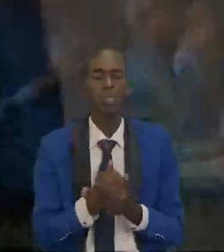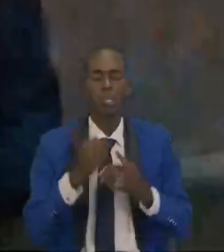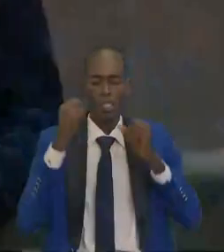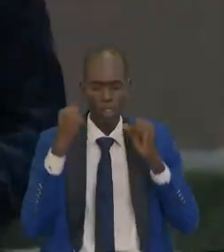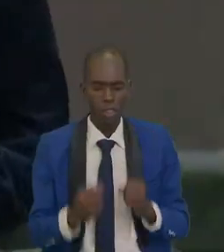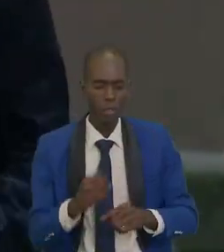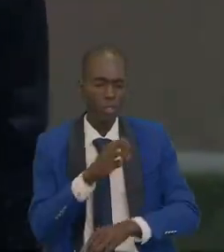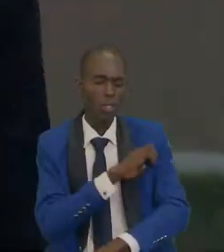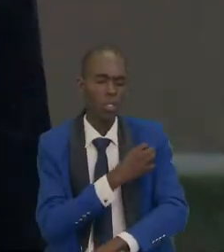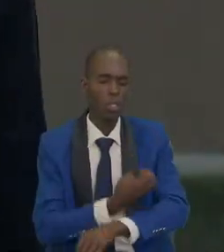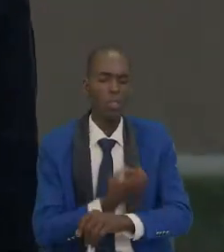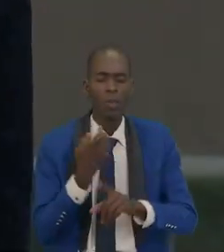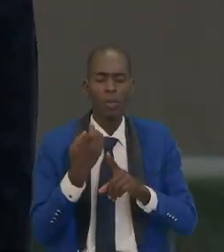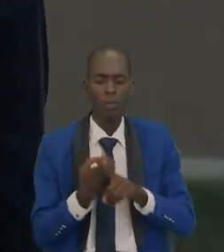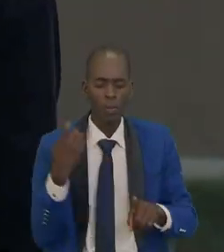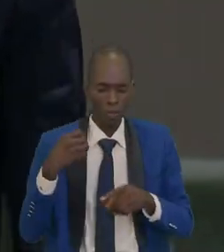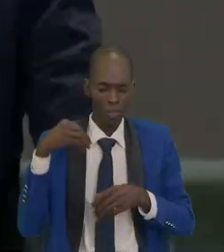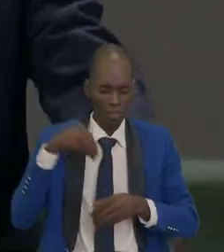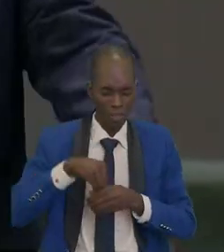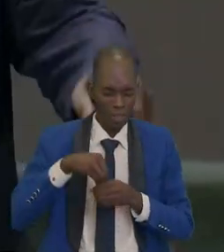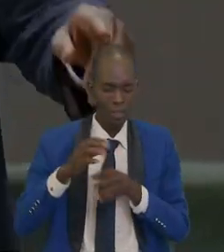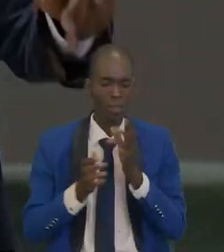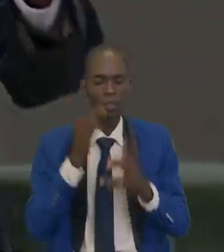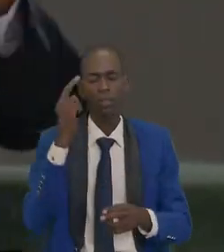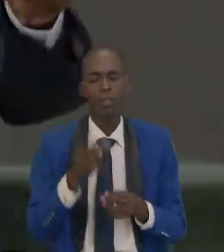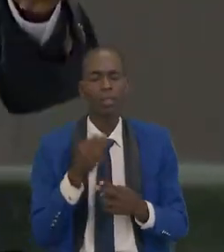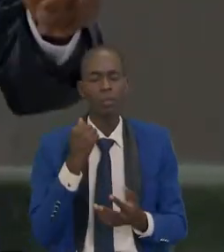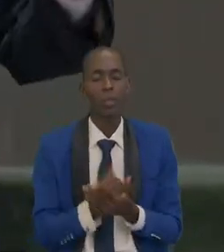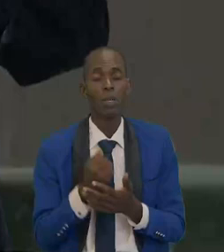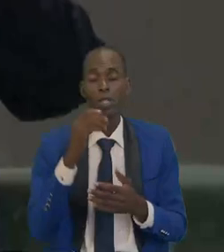Une nouvelle énergie de l'intérieur.